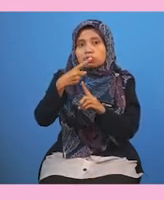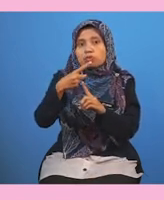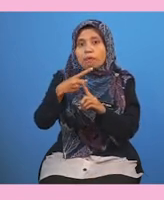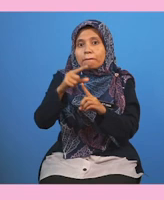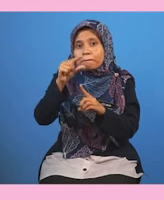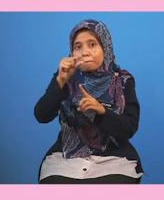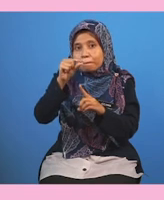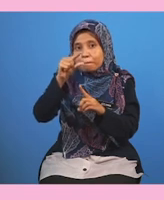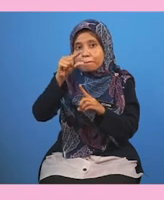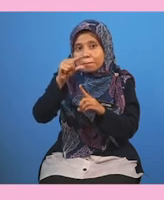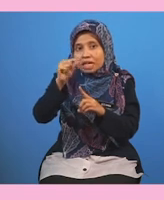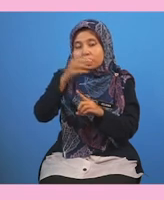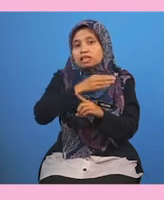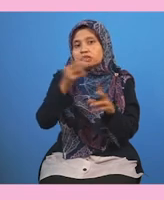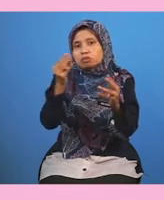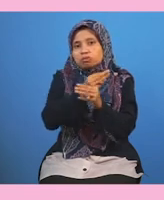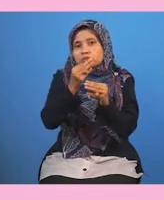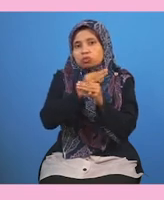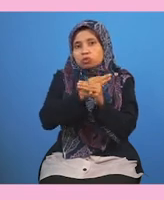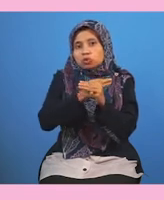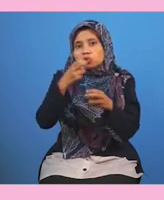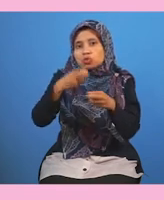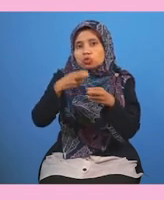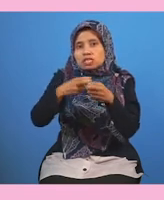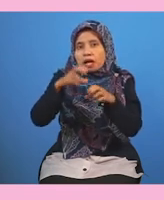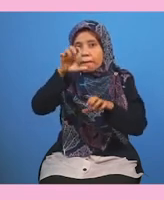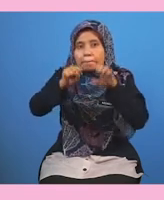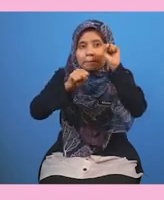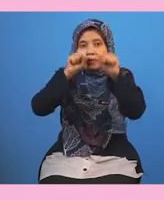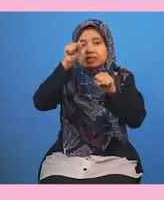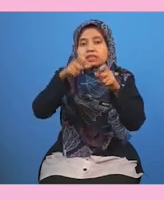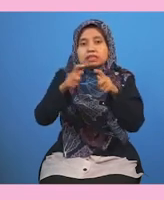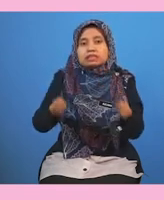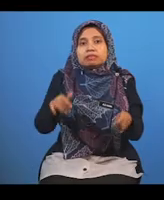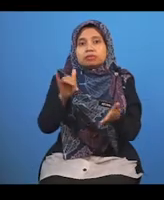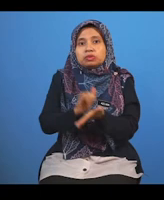ia melekit dan musuh sukar untuk memanjat bekas tersebut.